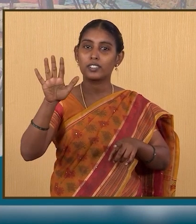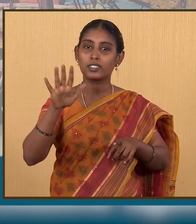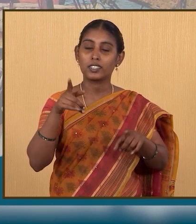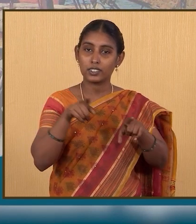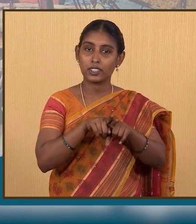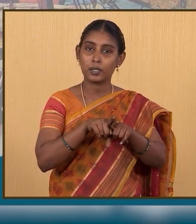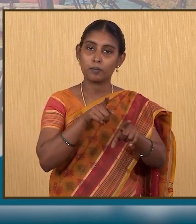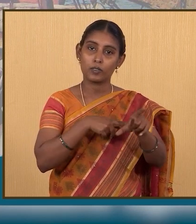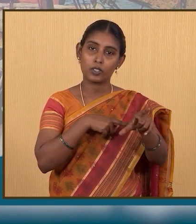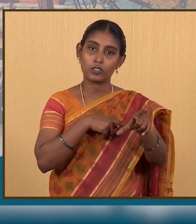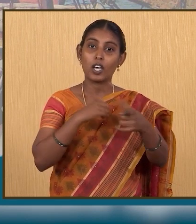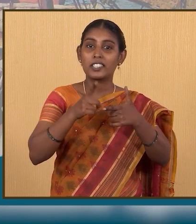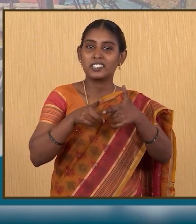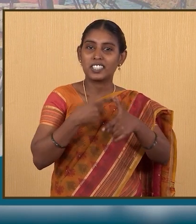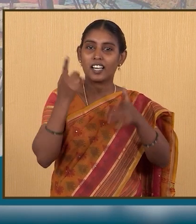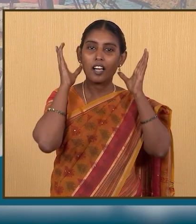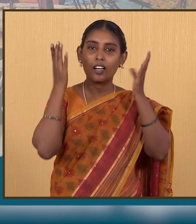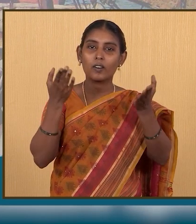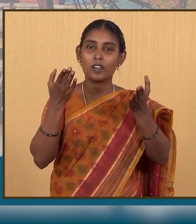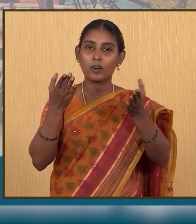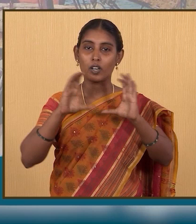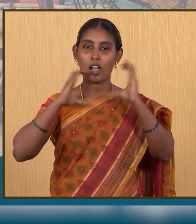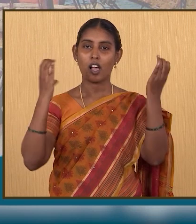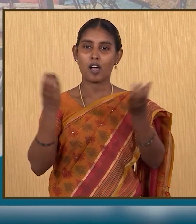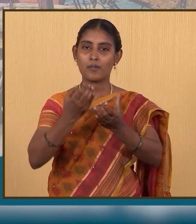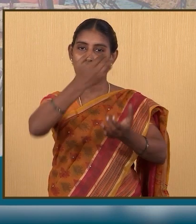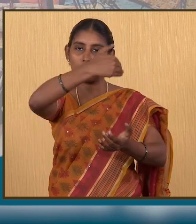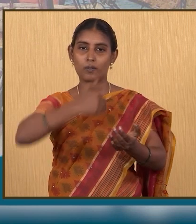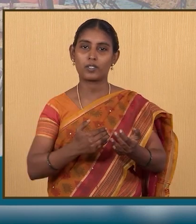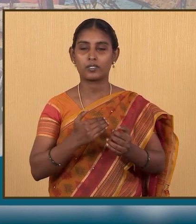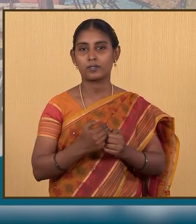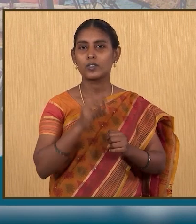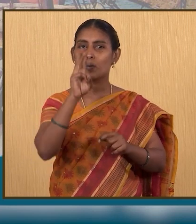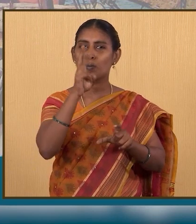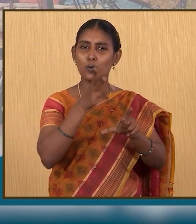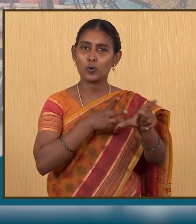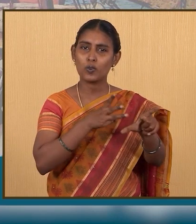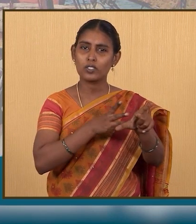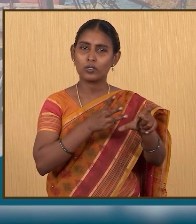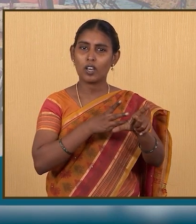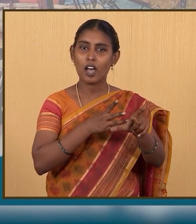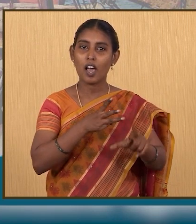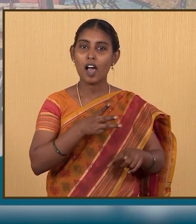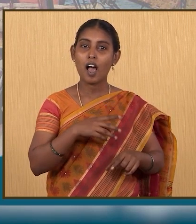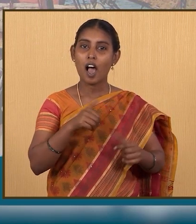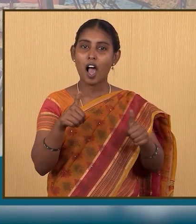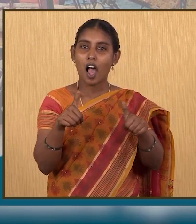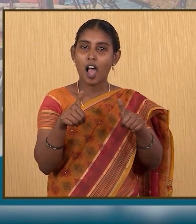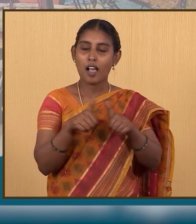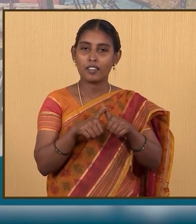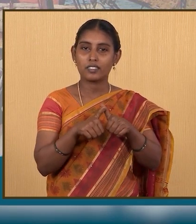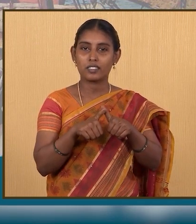1615 ஜஹாங்கீரோட அவைக்கு அனுப்பி வைப்பார். ஜஹாங்கீரோட அவைக்கு வந்துட்டு ஒரு 3 ஆக்ராவில்